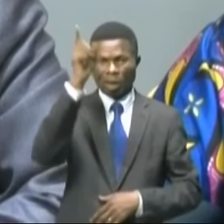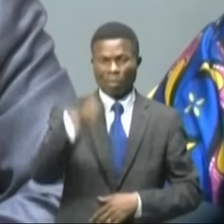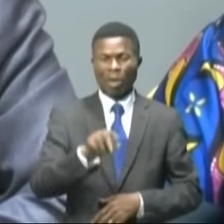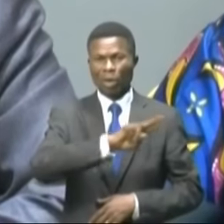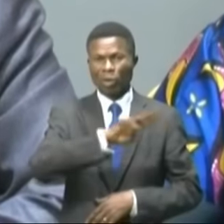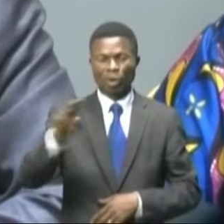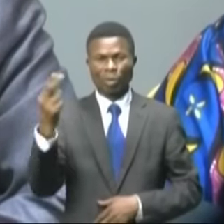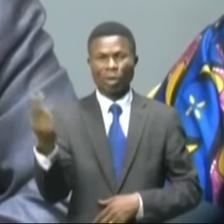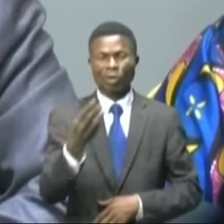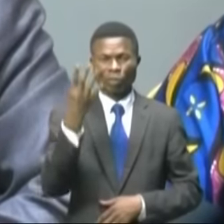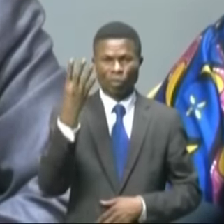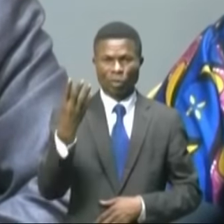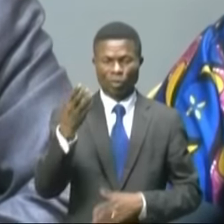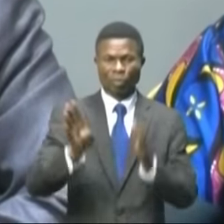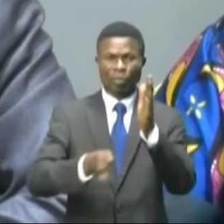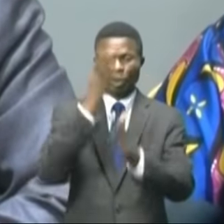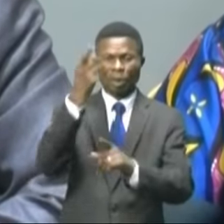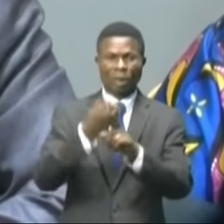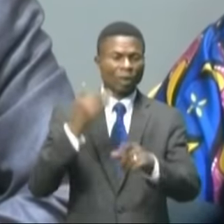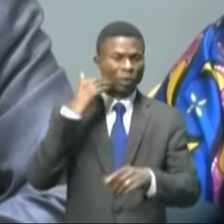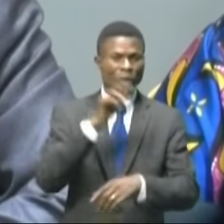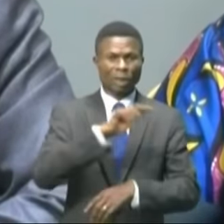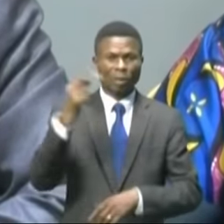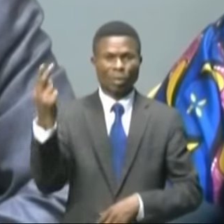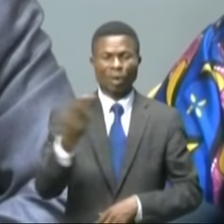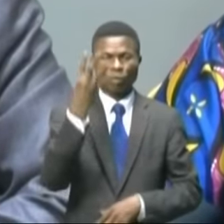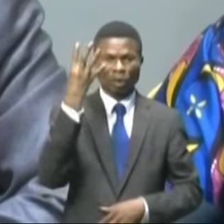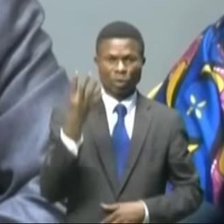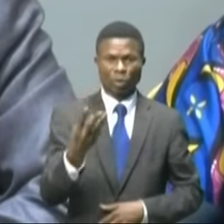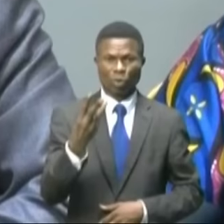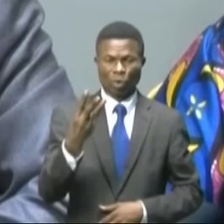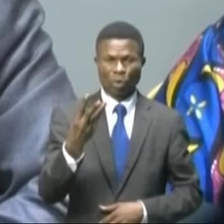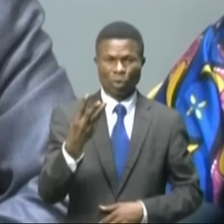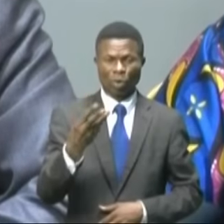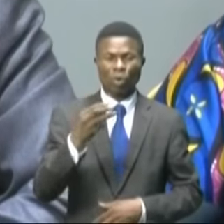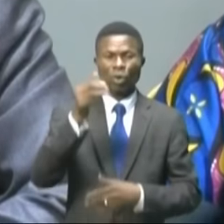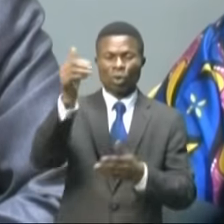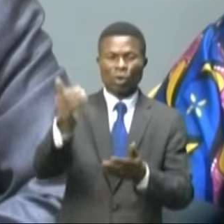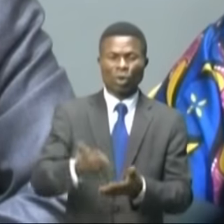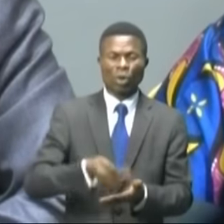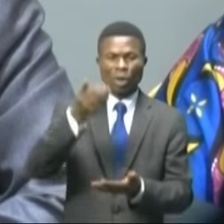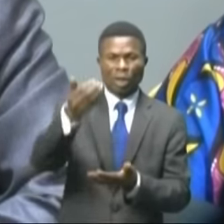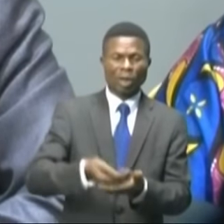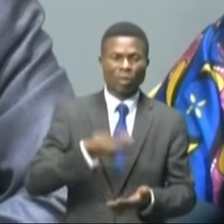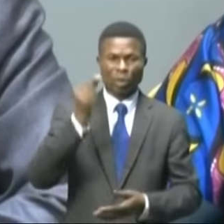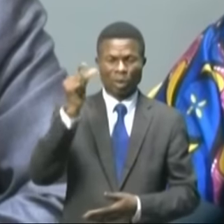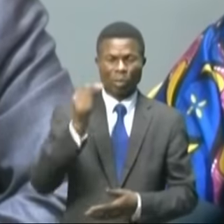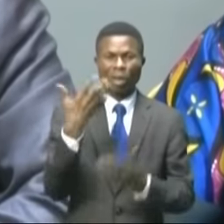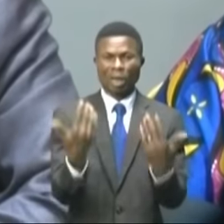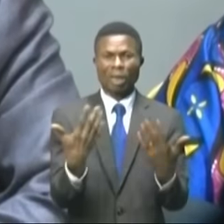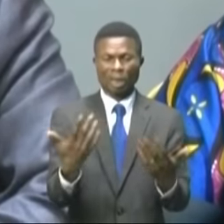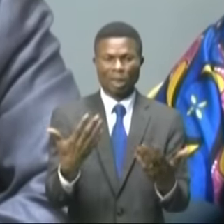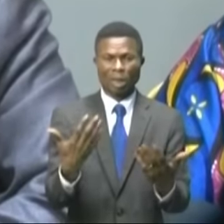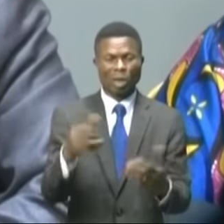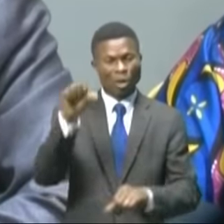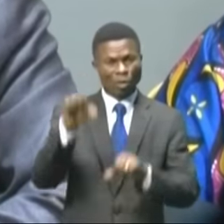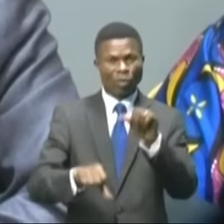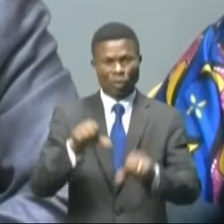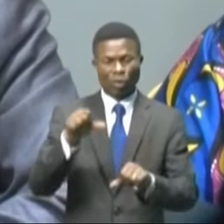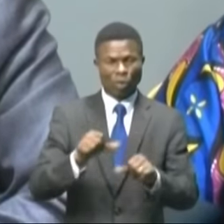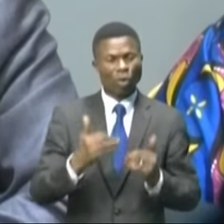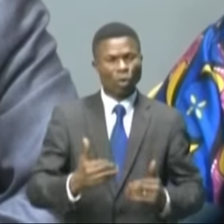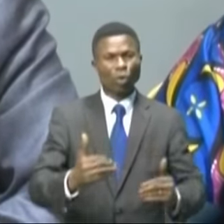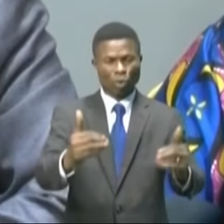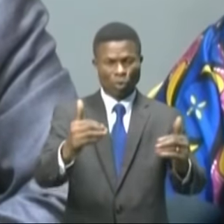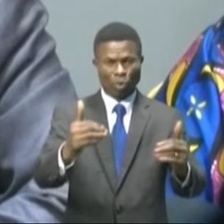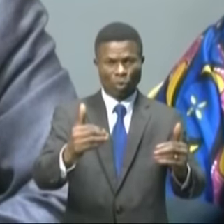00-22-CAB-MINE-01-2023 du 14 juin 2023, une exploitation minière artisanale illicite continue à